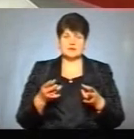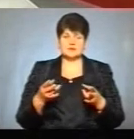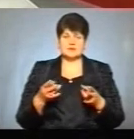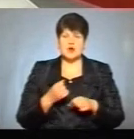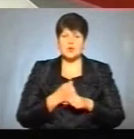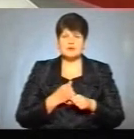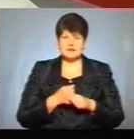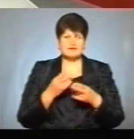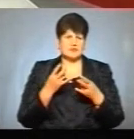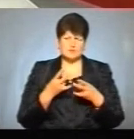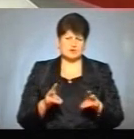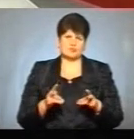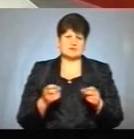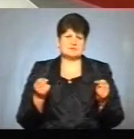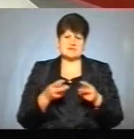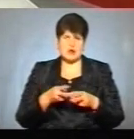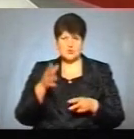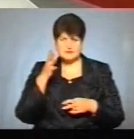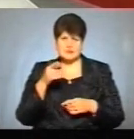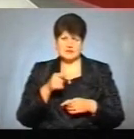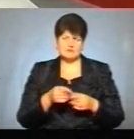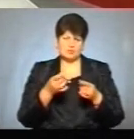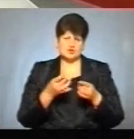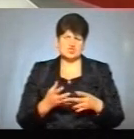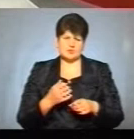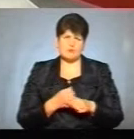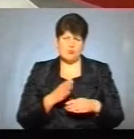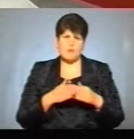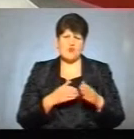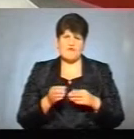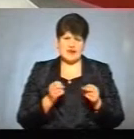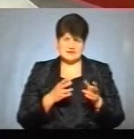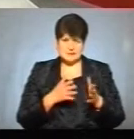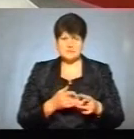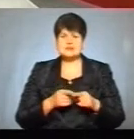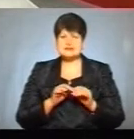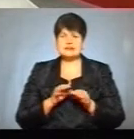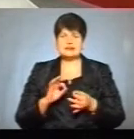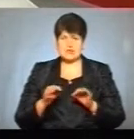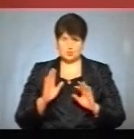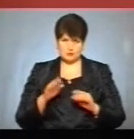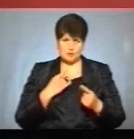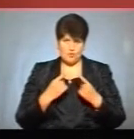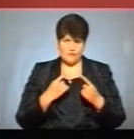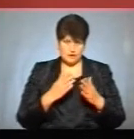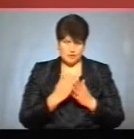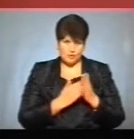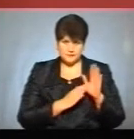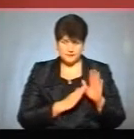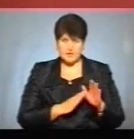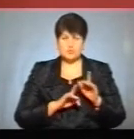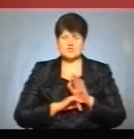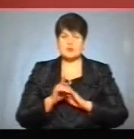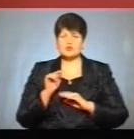які не потребують якоїсь спеціальної освіти, для найпростіших професій. Про це ми більш детальніше будемо говорити в програмі. Почнемо з того, що